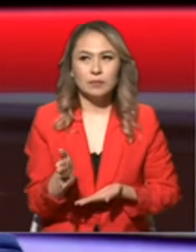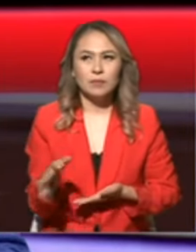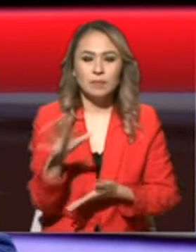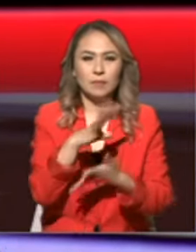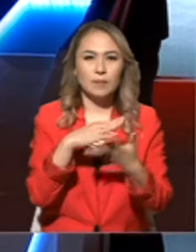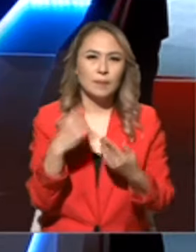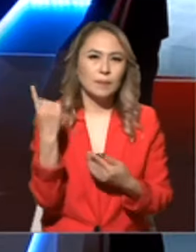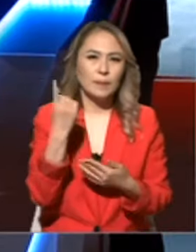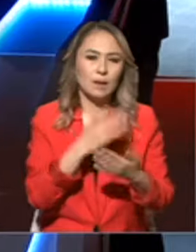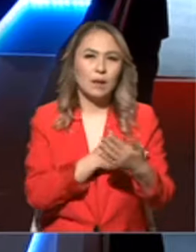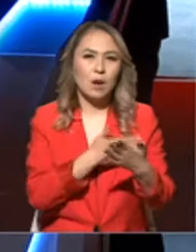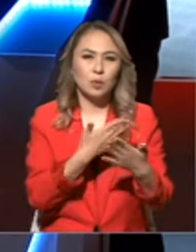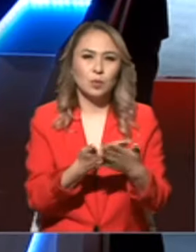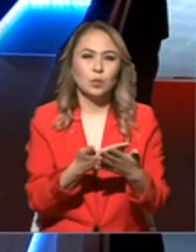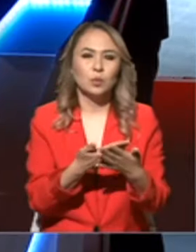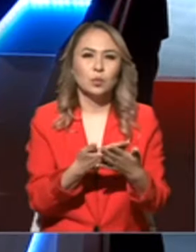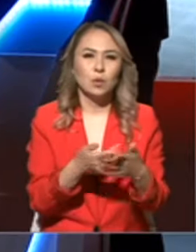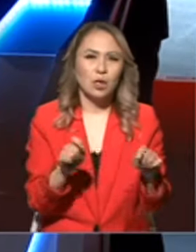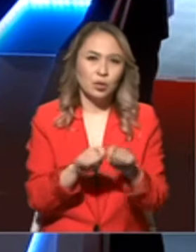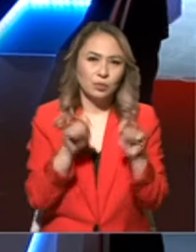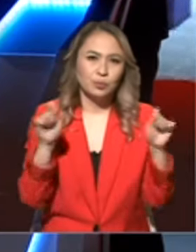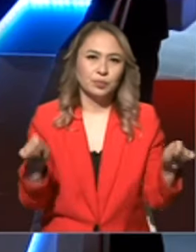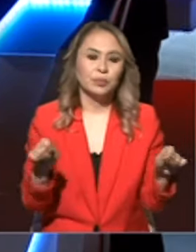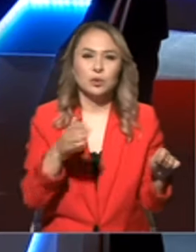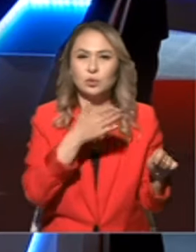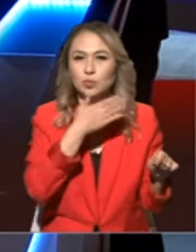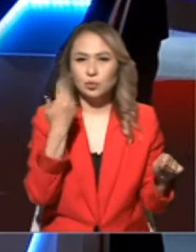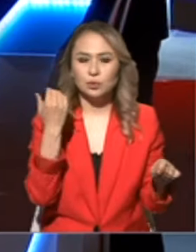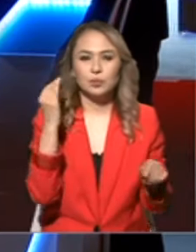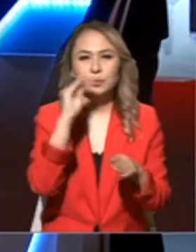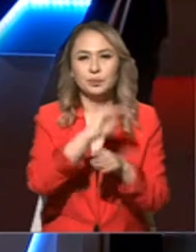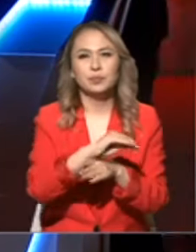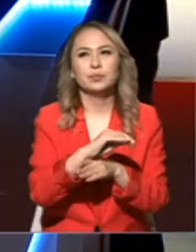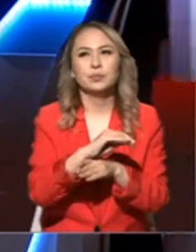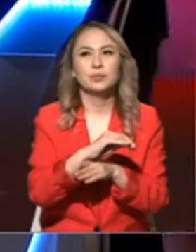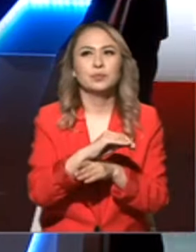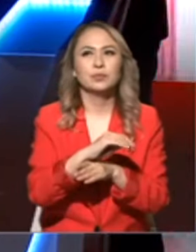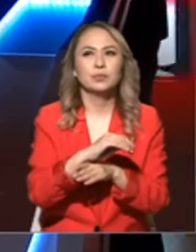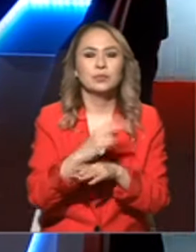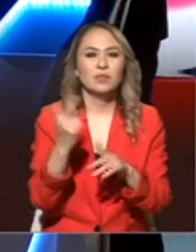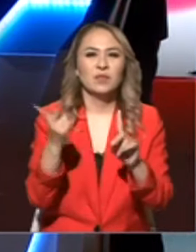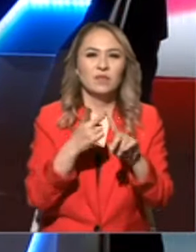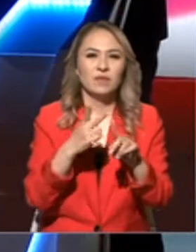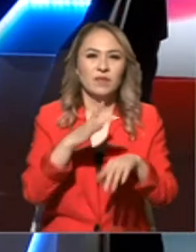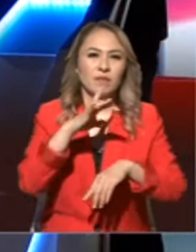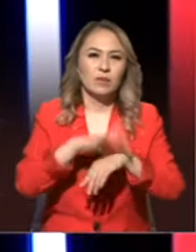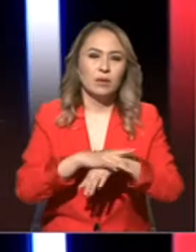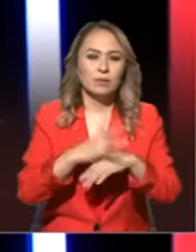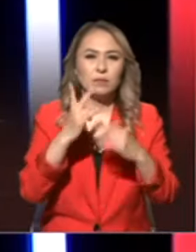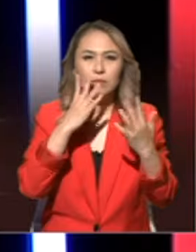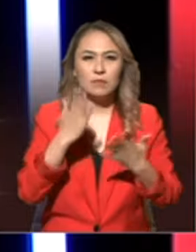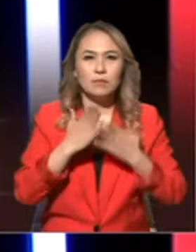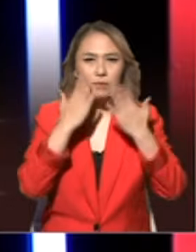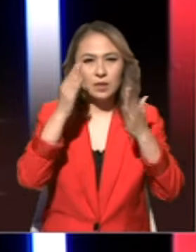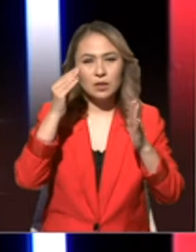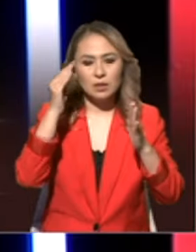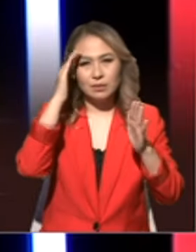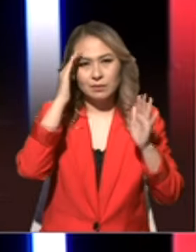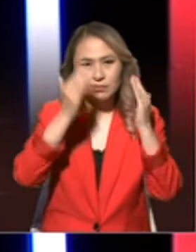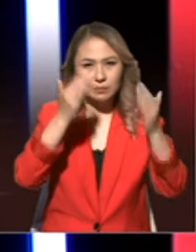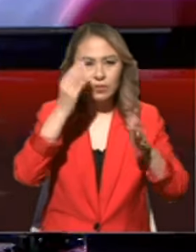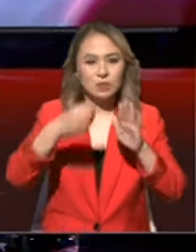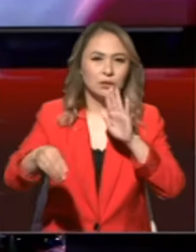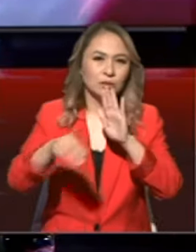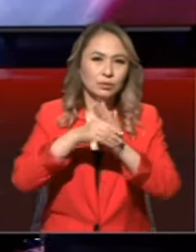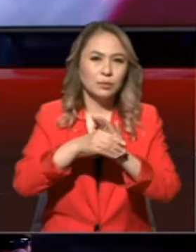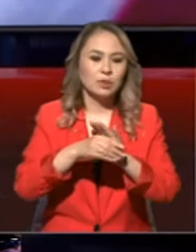бәріне бірінші айтып тұрған кезде ашықтың жоқтығы және де бұл жерде екінші бір фактор бар дейді. Оқып қарасақ, жемқорлық, одан кейін